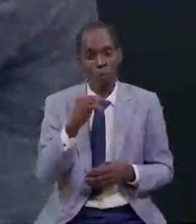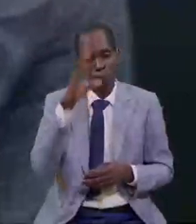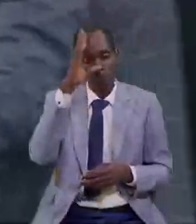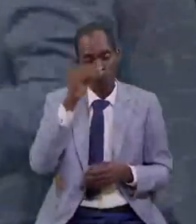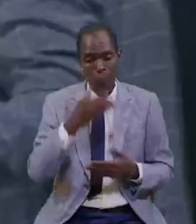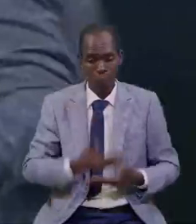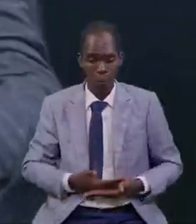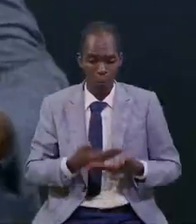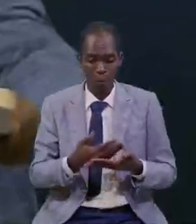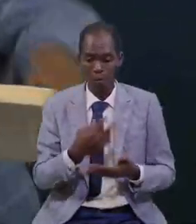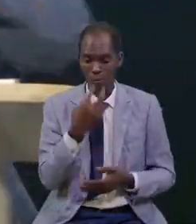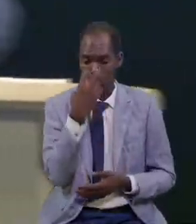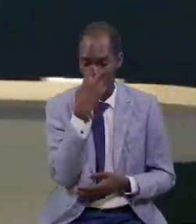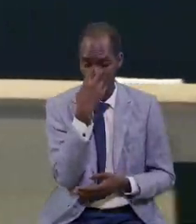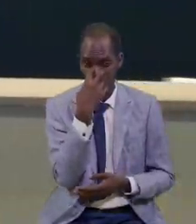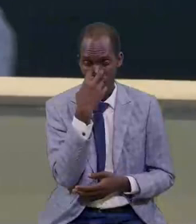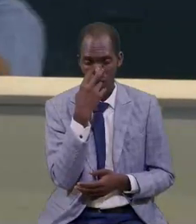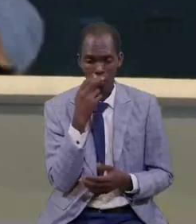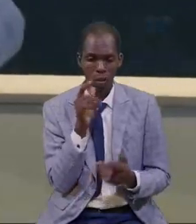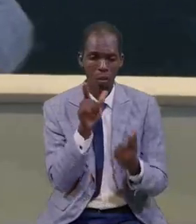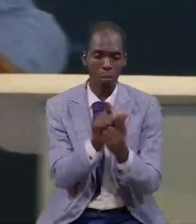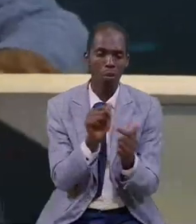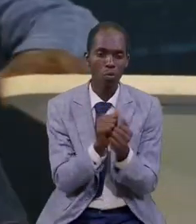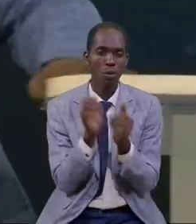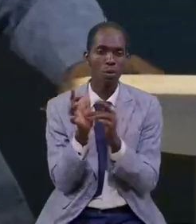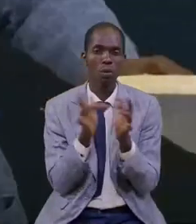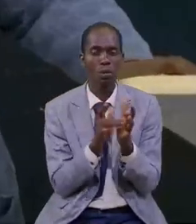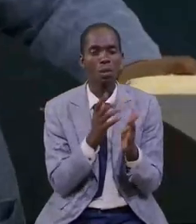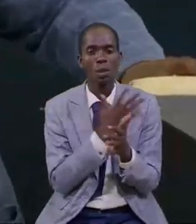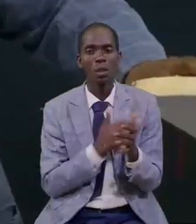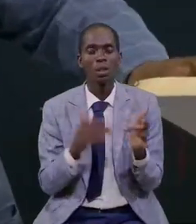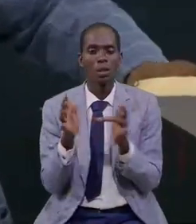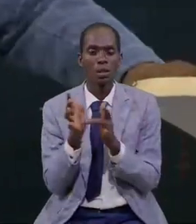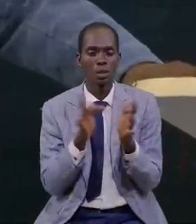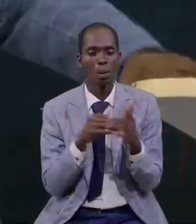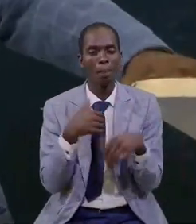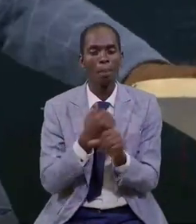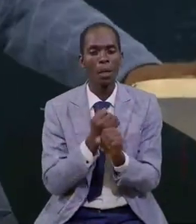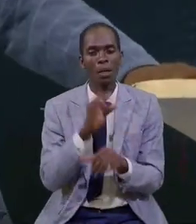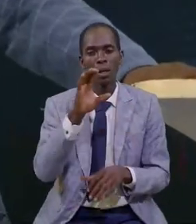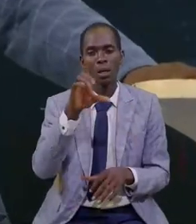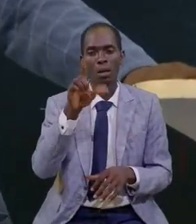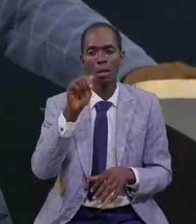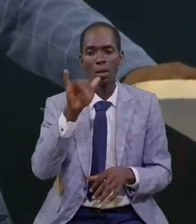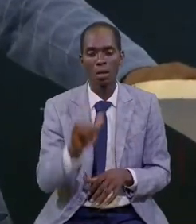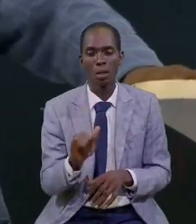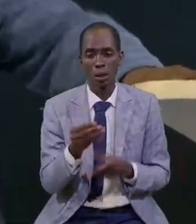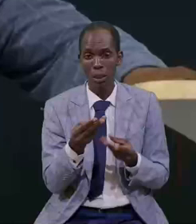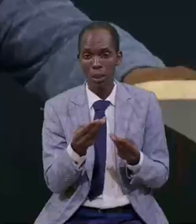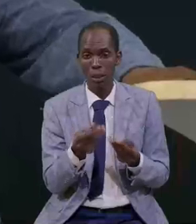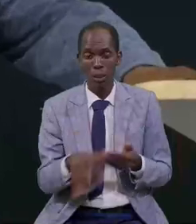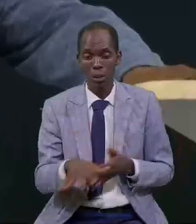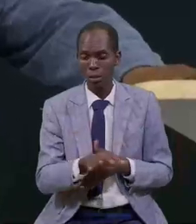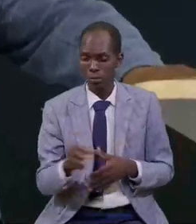aveugle est allé à Jésus et Jésus a fait de la boue a placé dans ses yeux